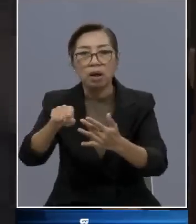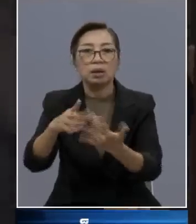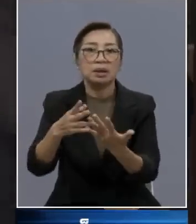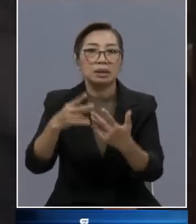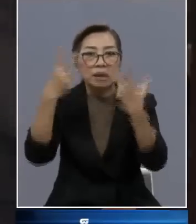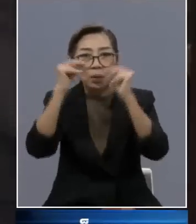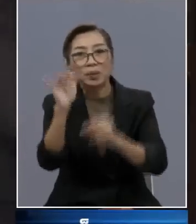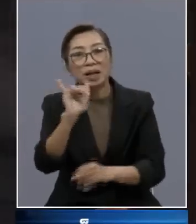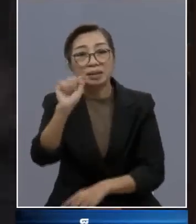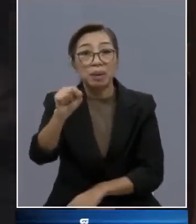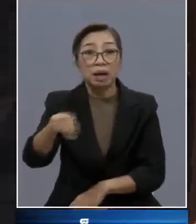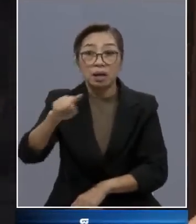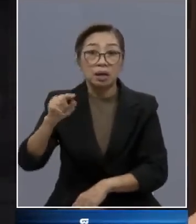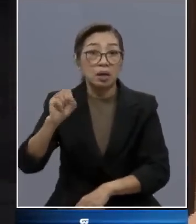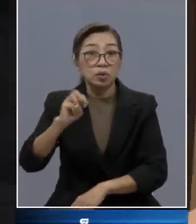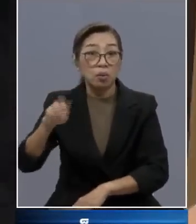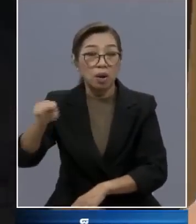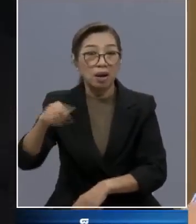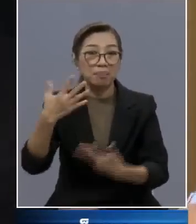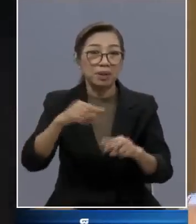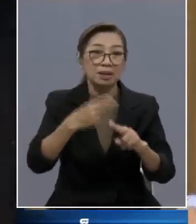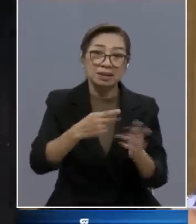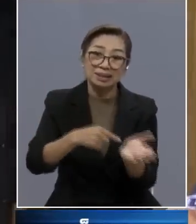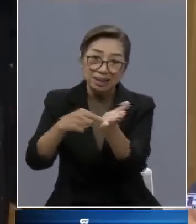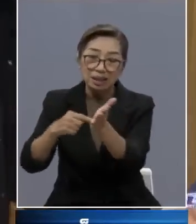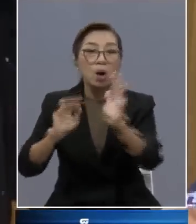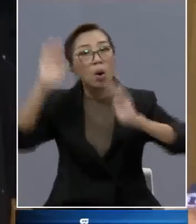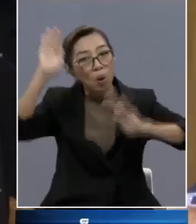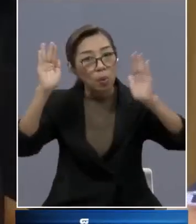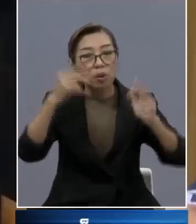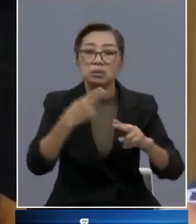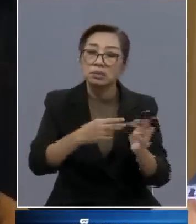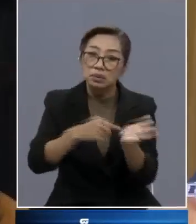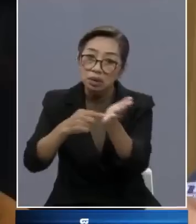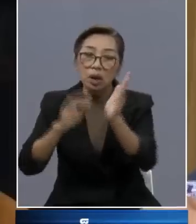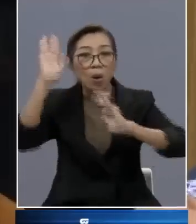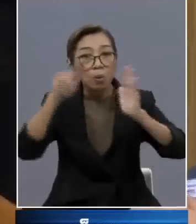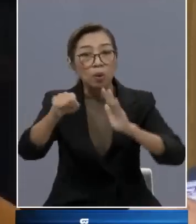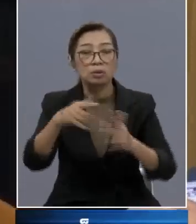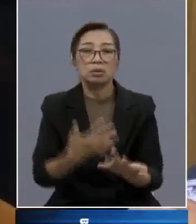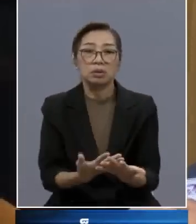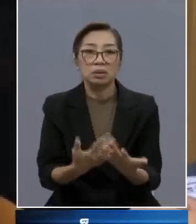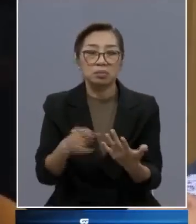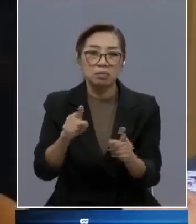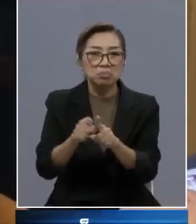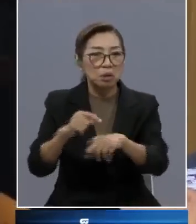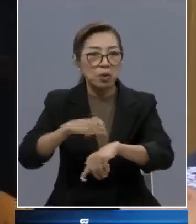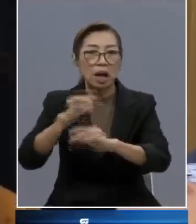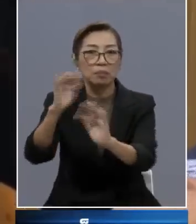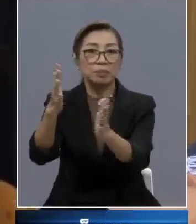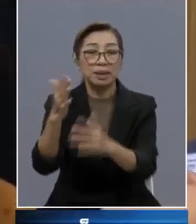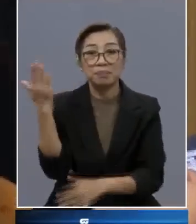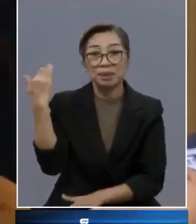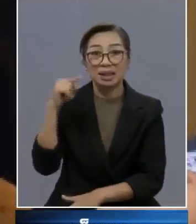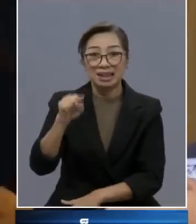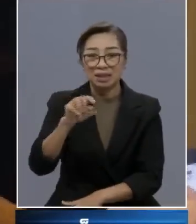าจำนวนครั้งด้วยนะ ไม่ เสนอชื่อไปได้เรื่อยๆก็โหวตกันไปเรื่อยๆเนี่ยนะครับจนกว่าจะได้แล้วขณะเดียวกันเมื่อสักครู่นี้ที่คุณวันชัยบอกเนี่ยนะครับ